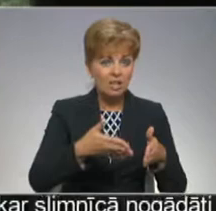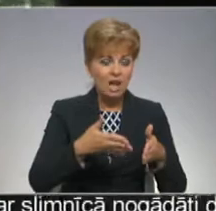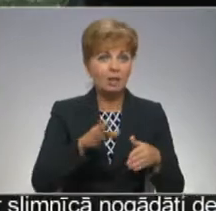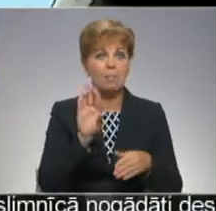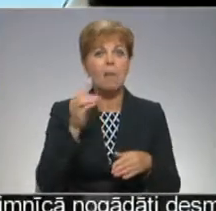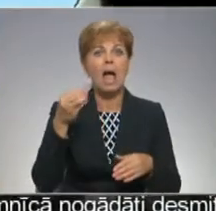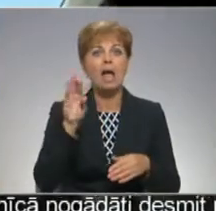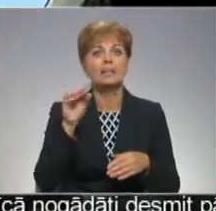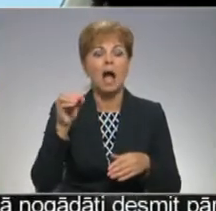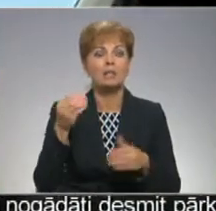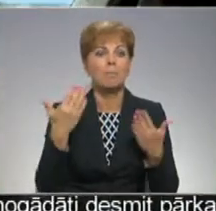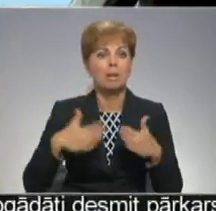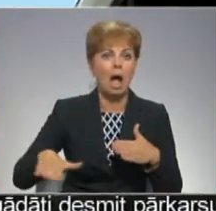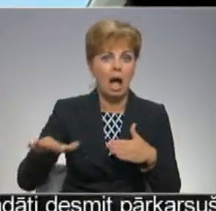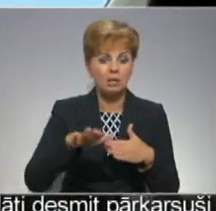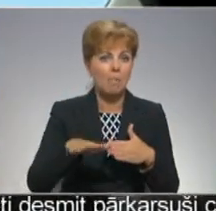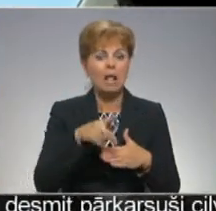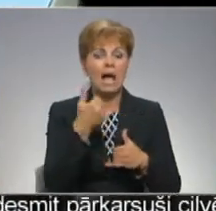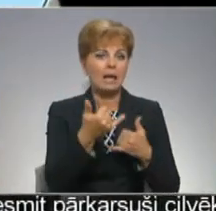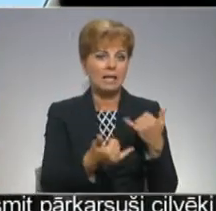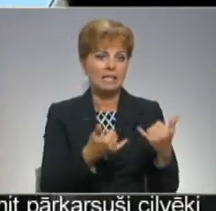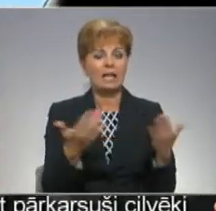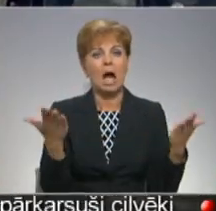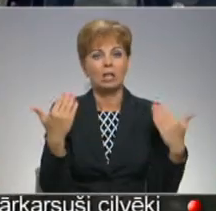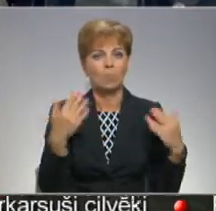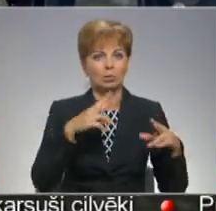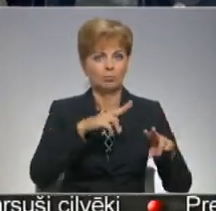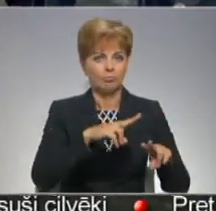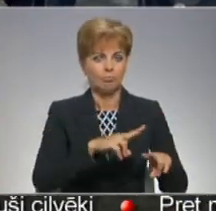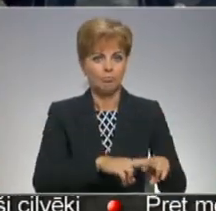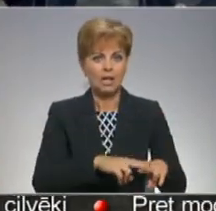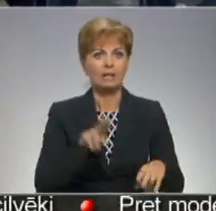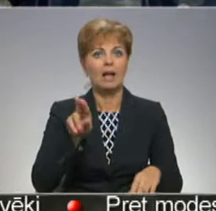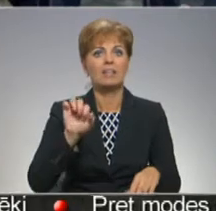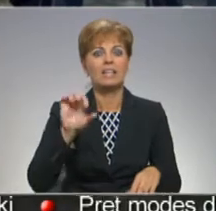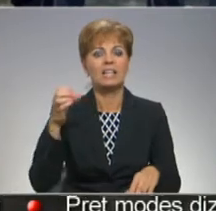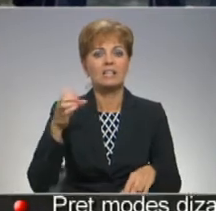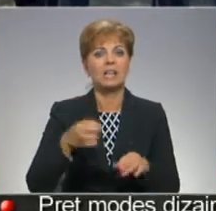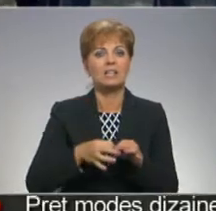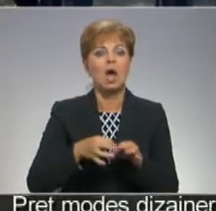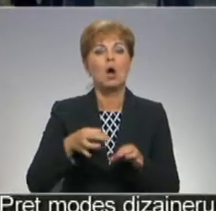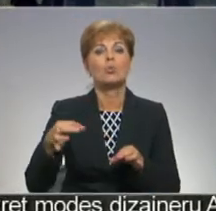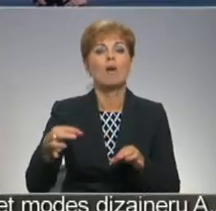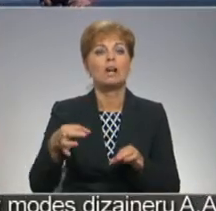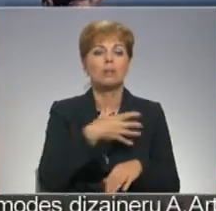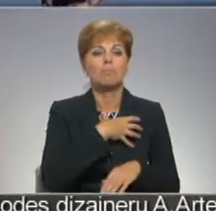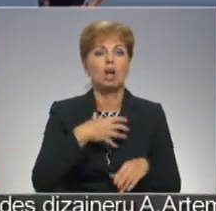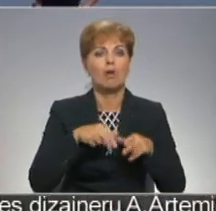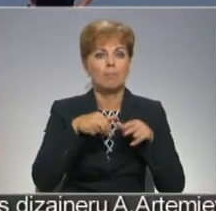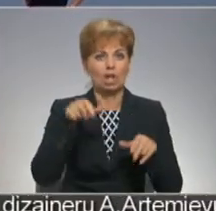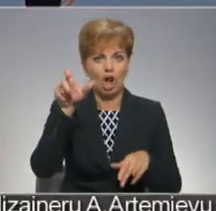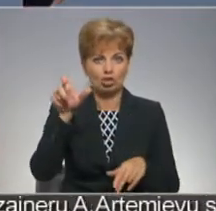Bernātu pludmalei. Šī esot pati iecienītākā atpūtnieku vietas, stāsta Nīcas novada pašvaldības policijas priekšnieks